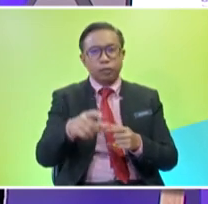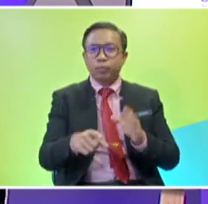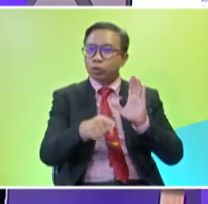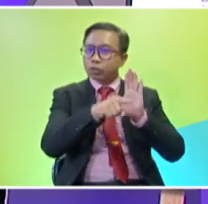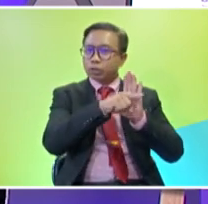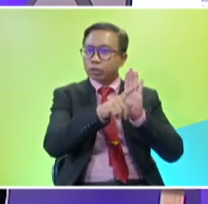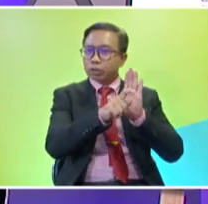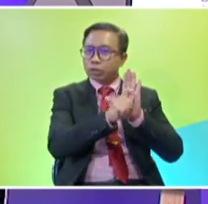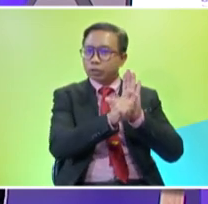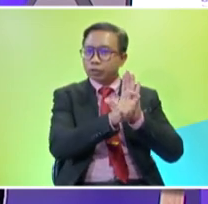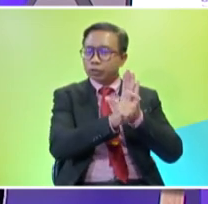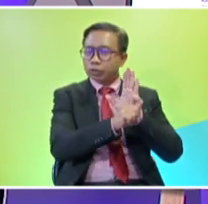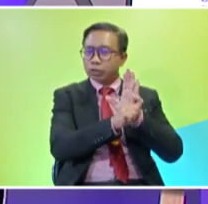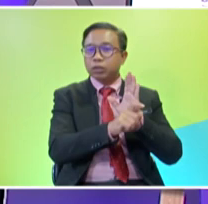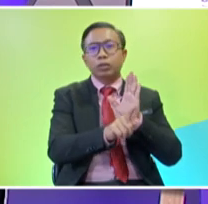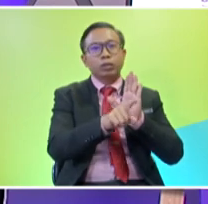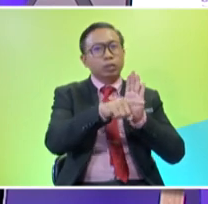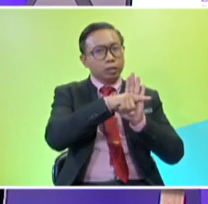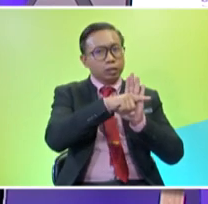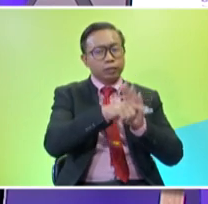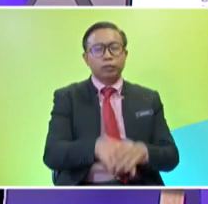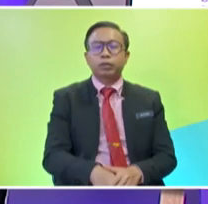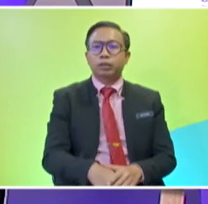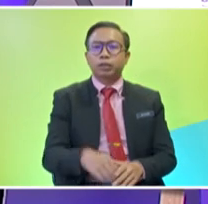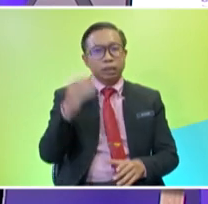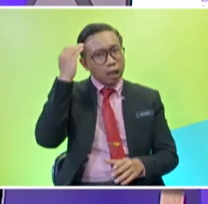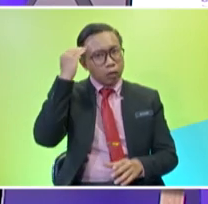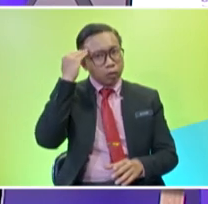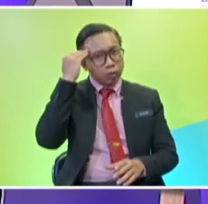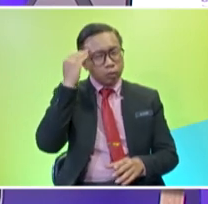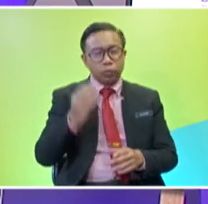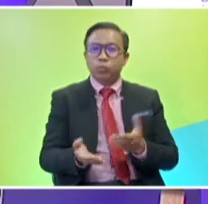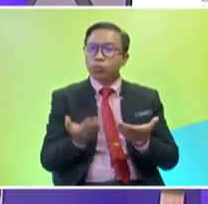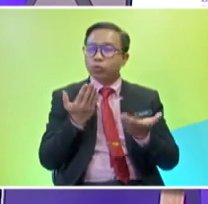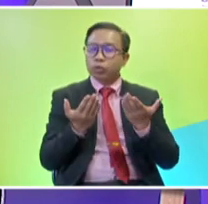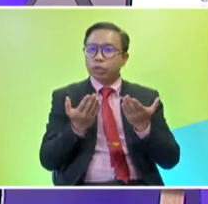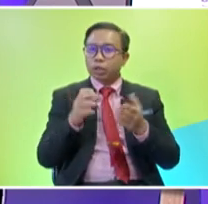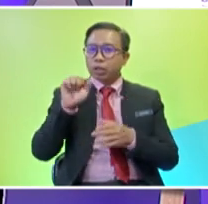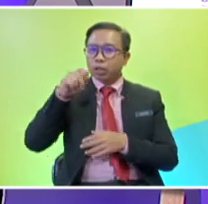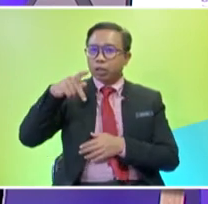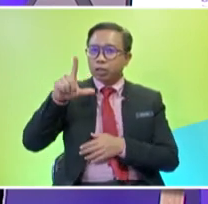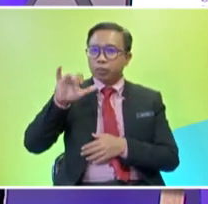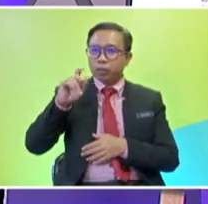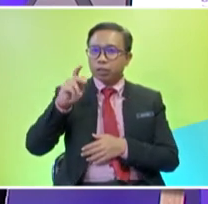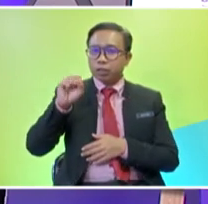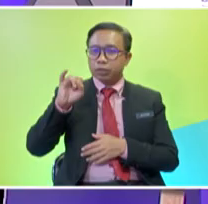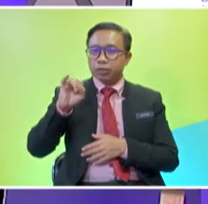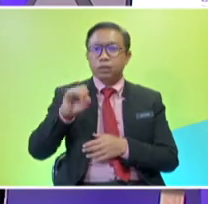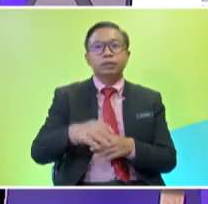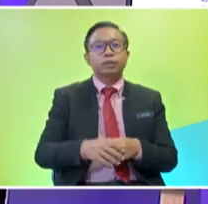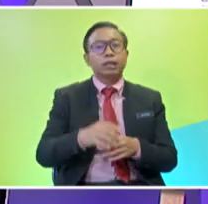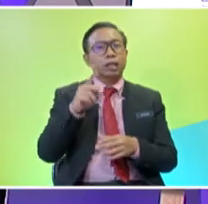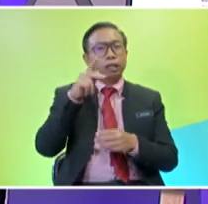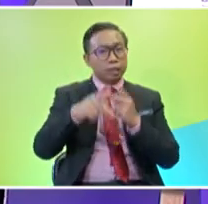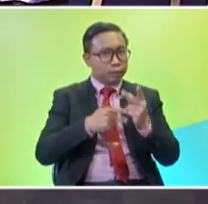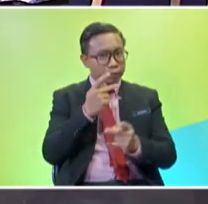Terminal negrity kita nak kene tahu batre itu jugalah merupakan aplikasi kimia yang kita tidak belajar hari ini